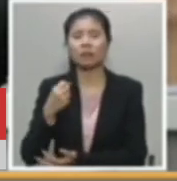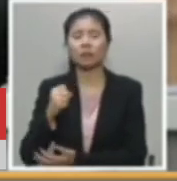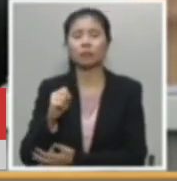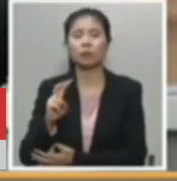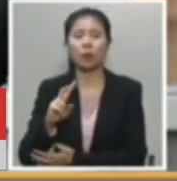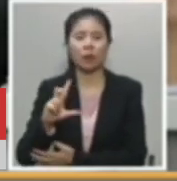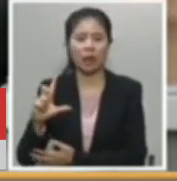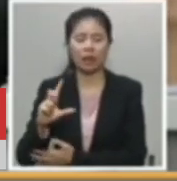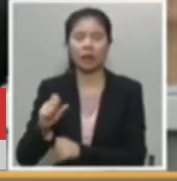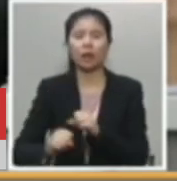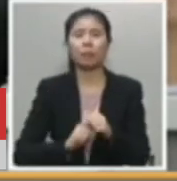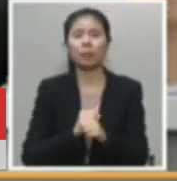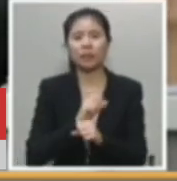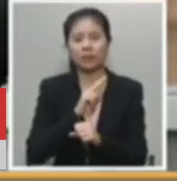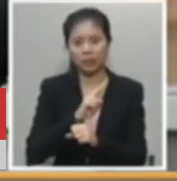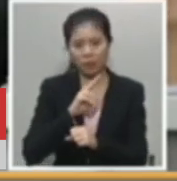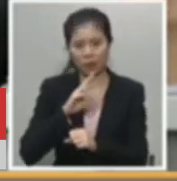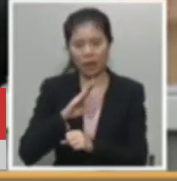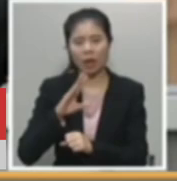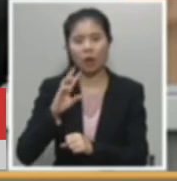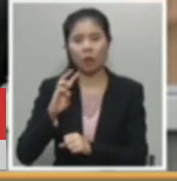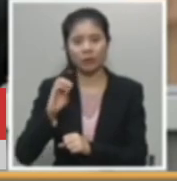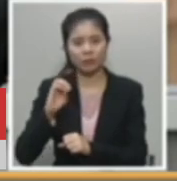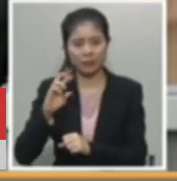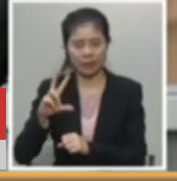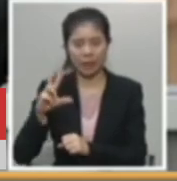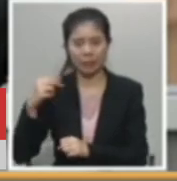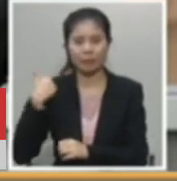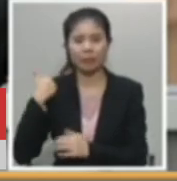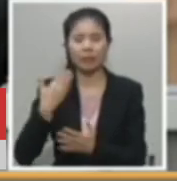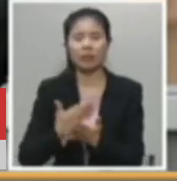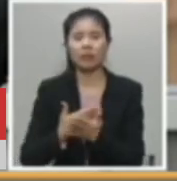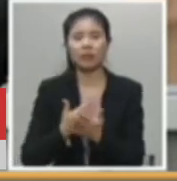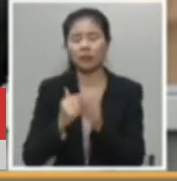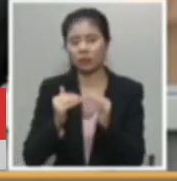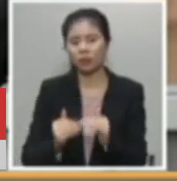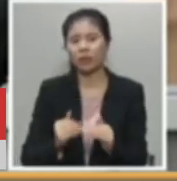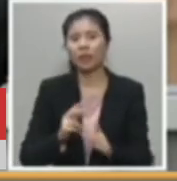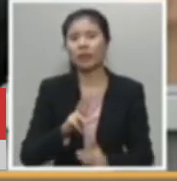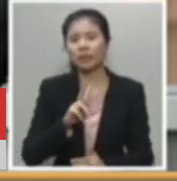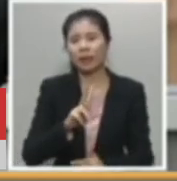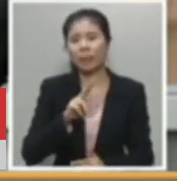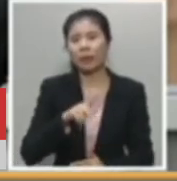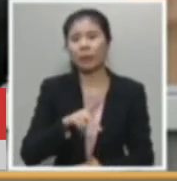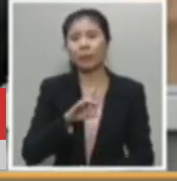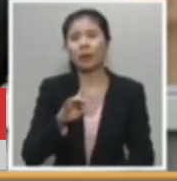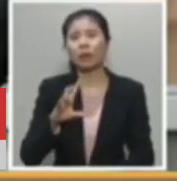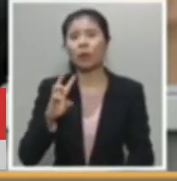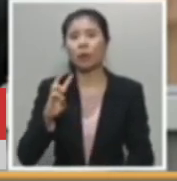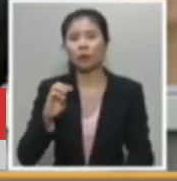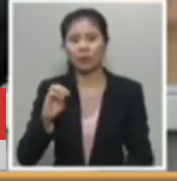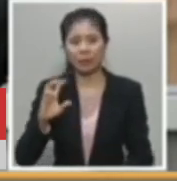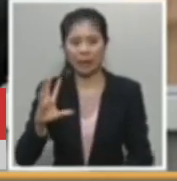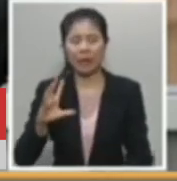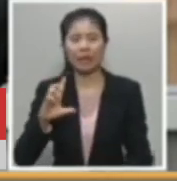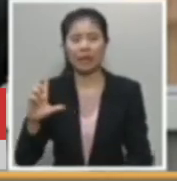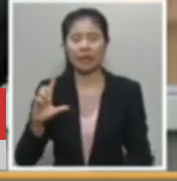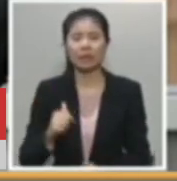ปี2563ลดอีกแล้วครับท่านประธานครับลดเหลือ 3,865 ล้านบาทตัดล